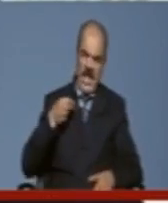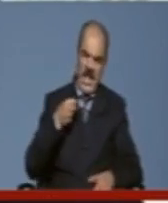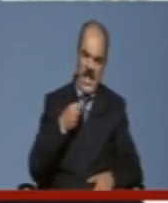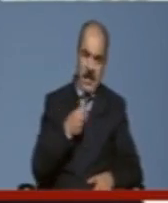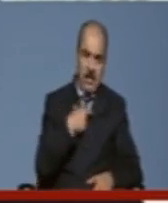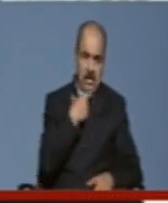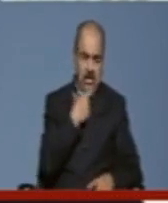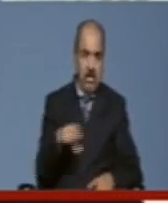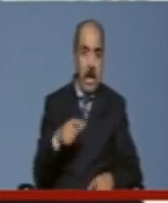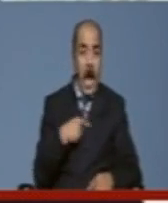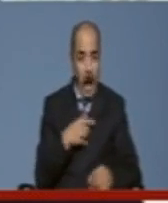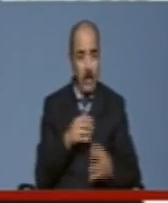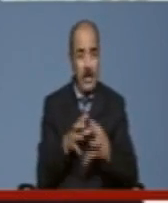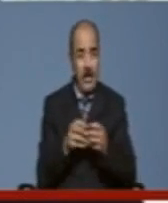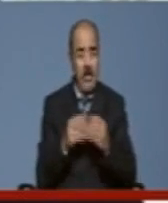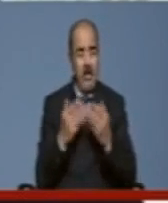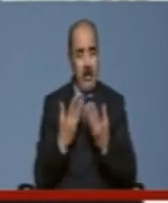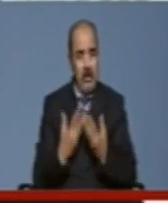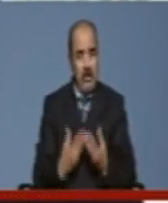نفرغها بان احنا